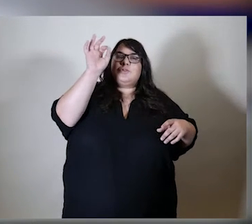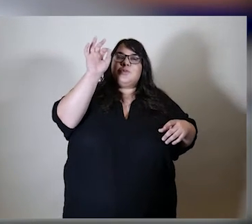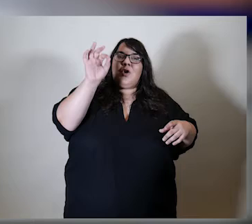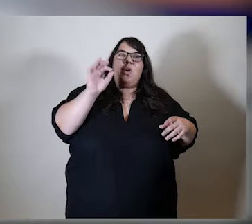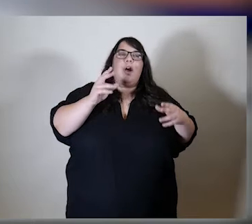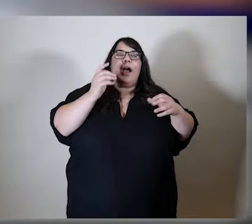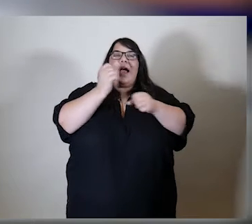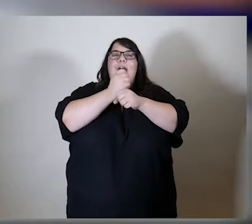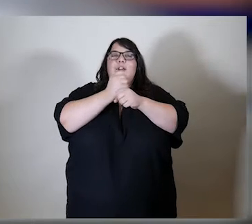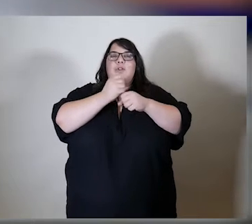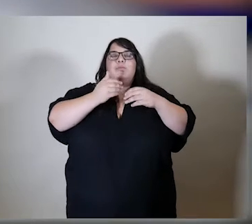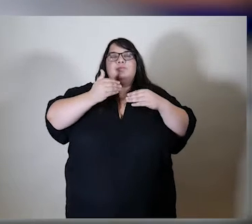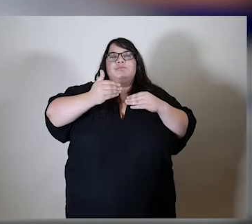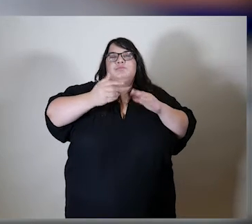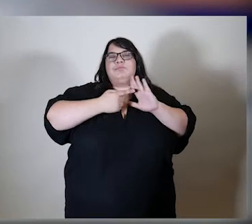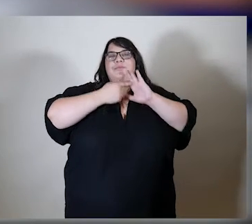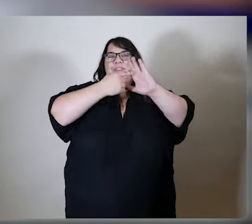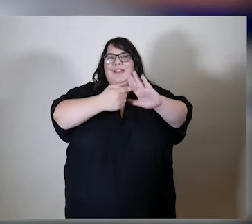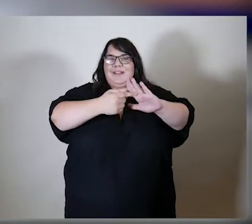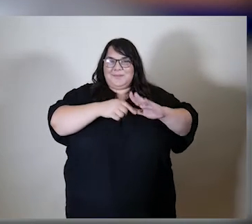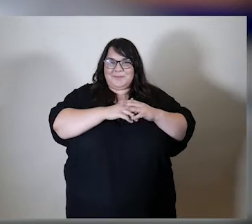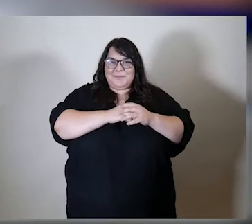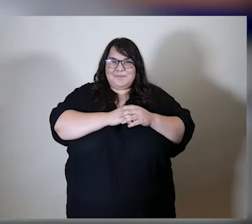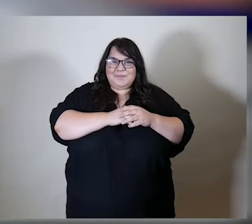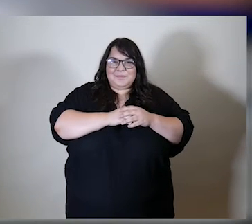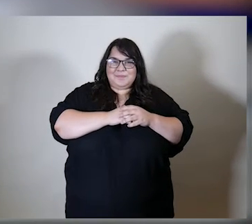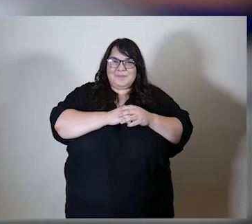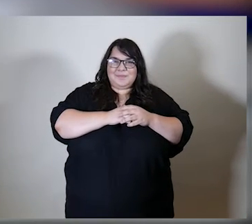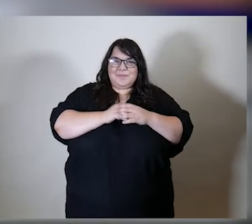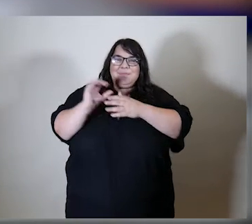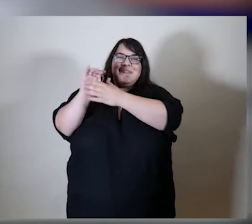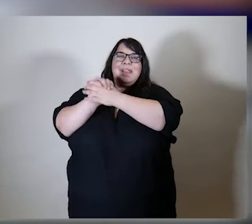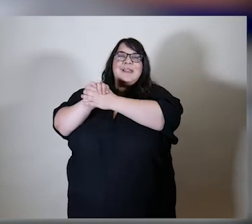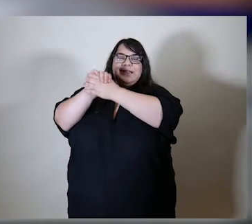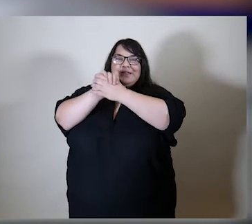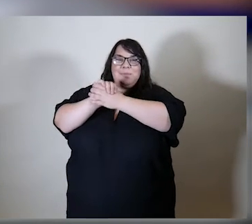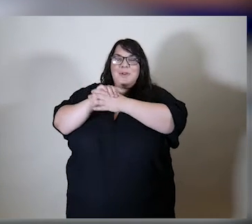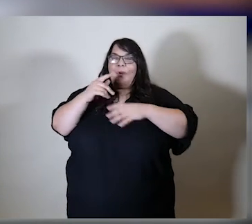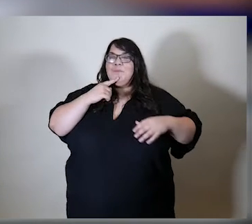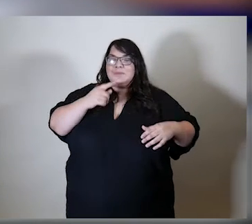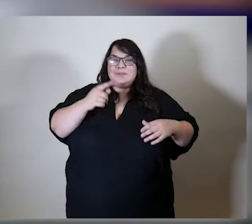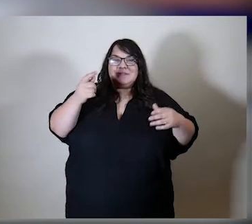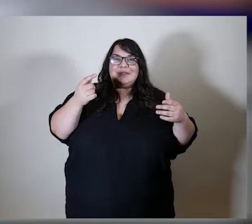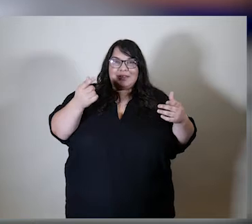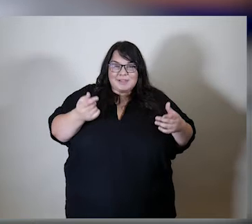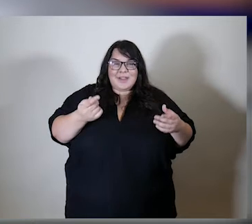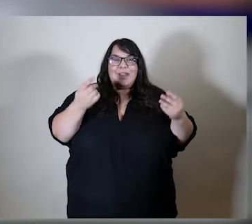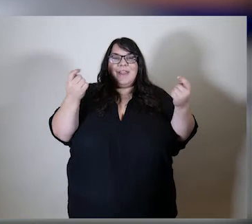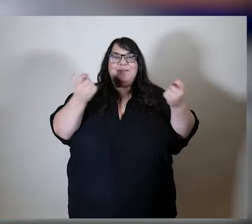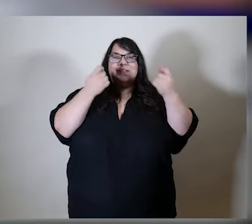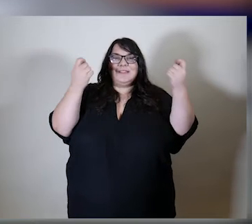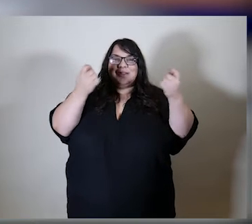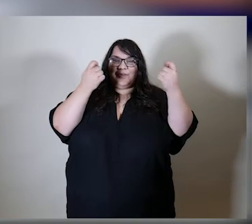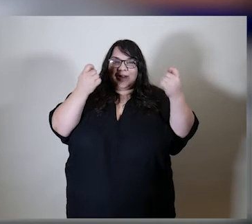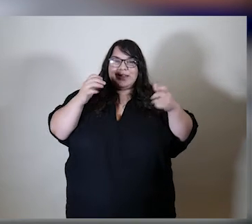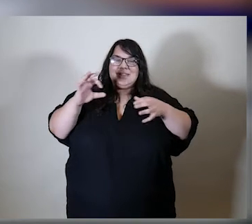της στο σημερινό φεστιβάλ. Η Περιφερειακή Ομοσπονδία, με δράσεις όπως τη διοργάνωση του Φεστιβάλ Κοινωνικών Φορέων, με